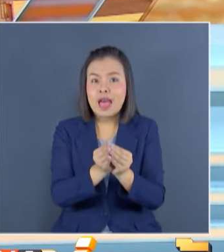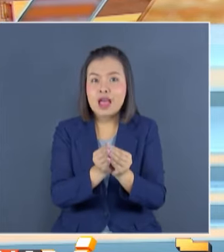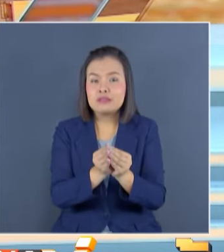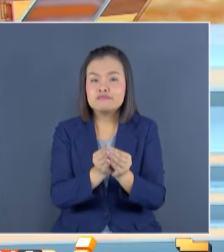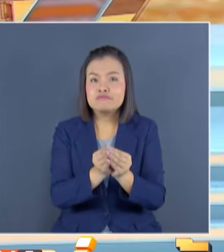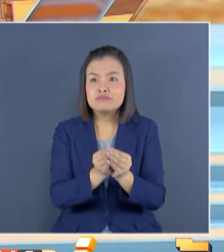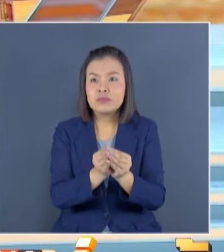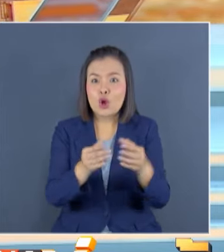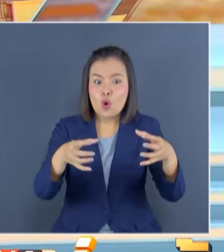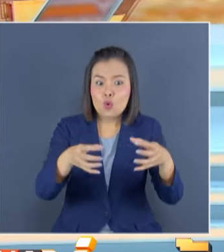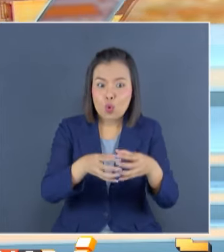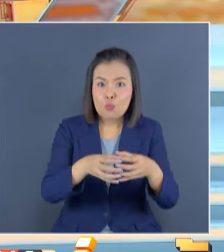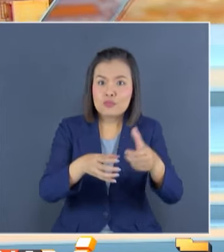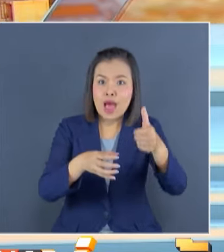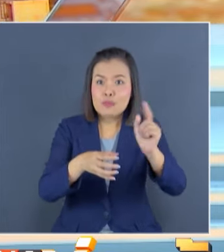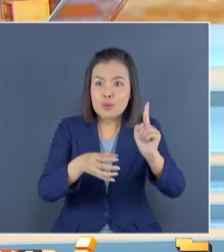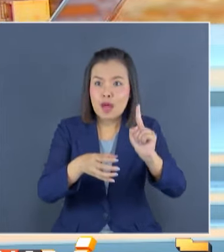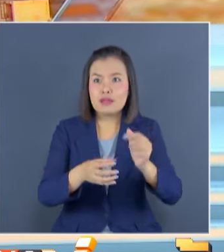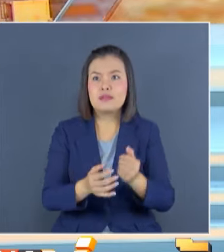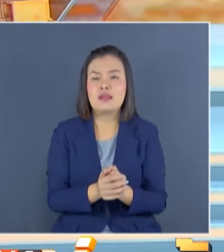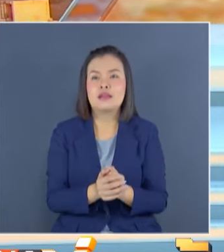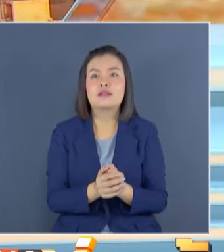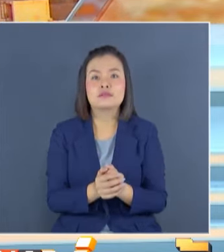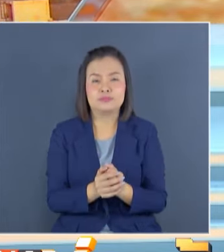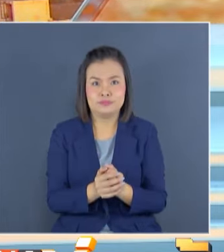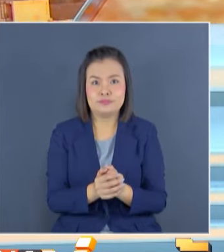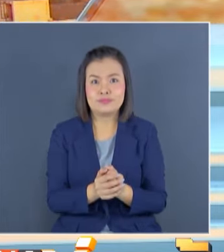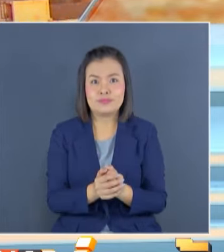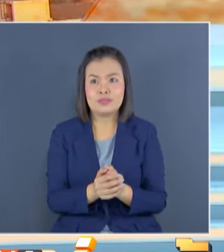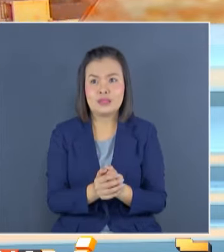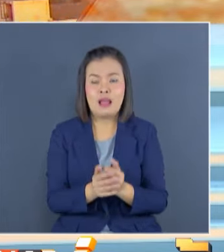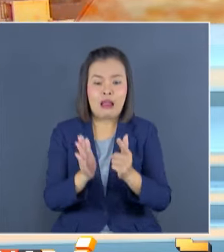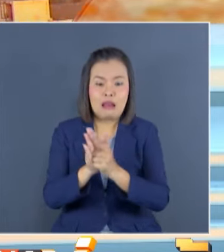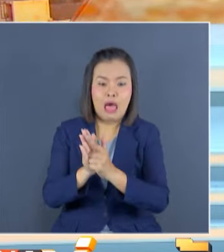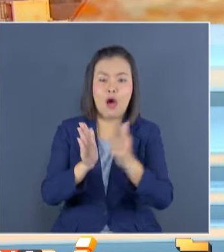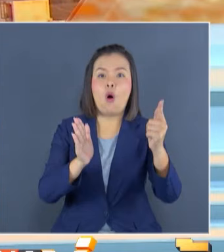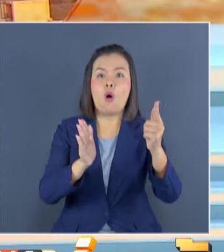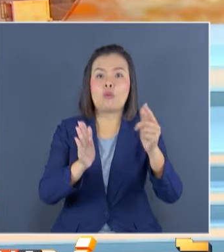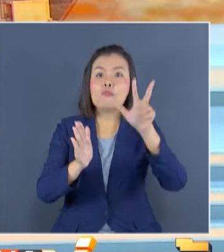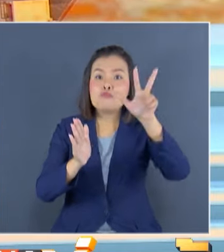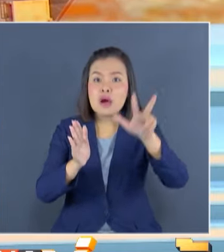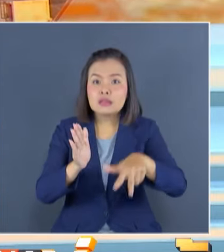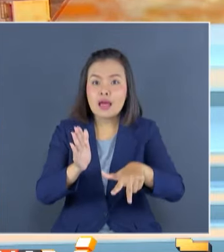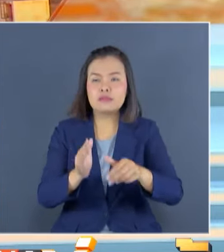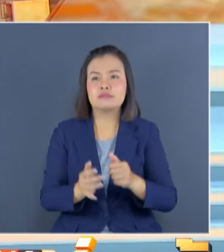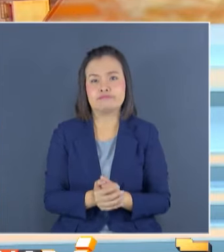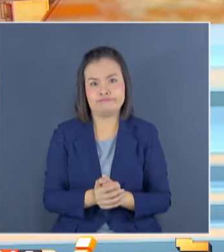จะกลับไปเรียกบางกลุ่มหรือเปล่าเช่นกลุ่มครอบครัวบุรณุปกรณ ์ ที่ตอนหลังนี้ลาออกจากพรรคเพื่อไทยเพราะหลังจ